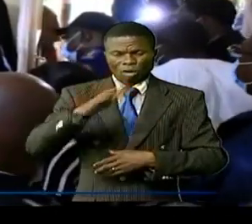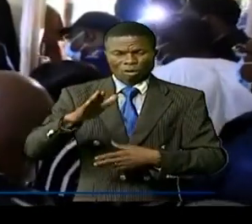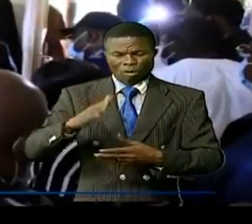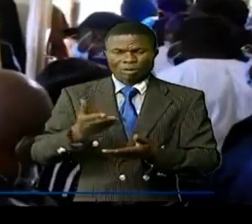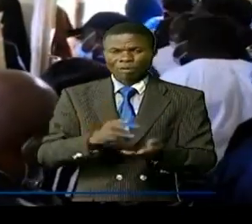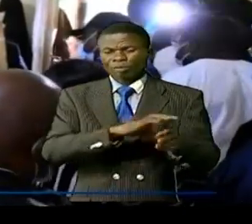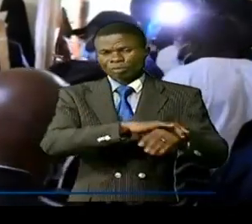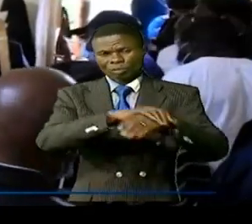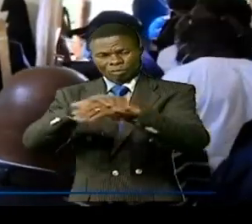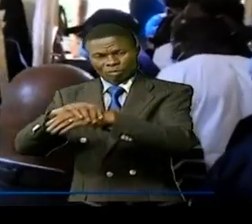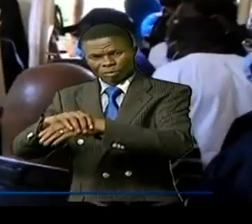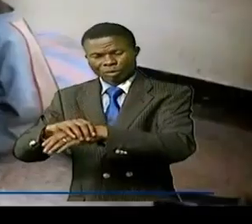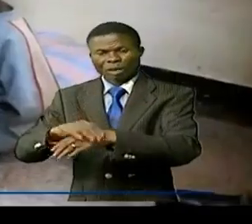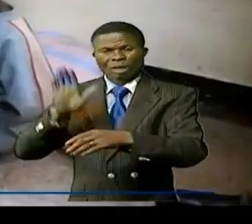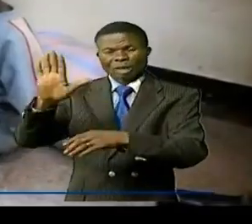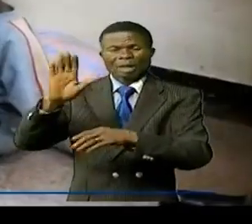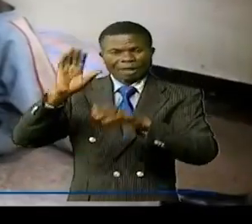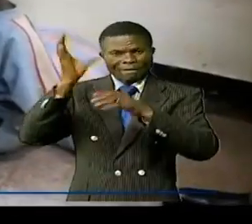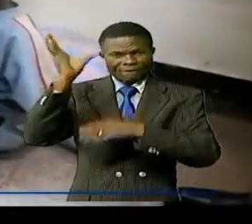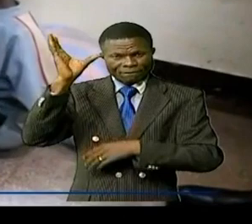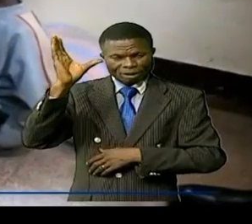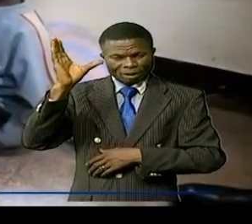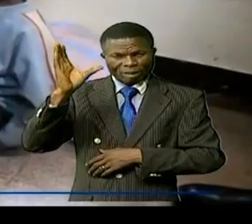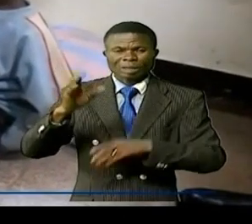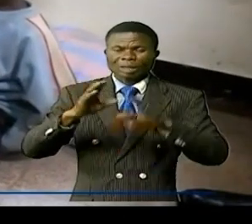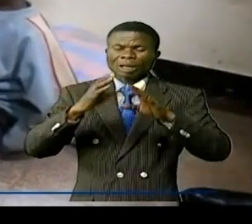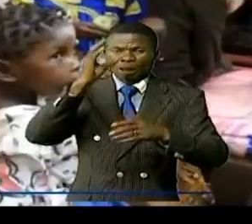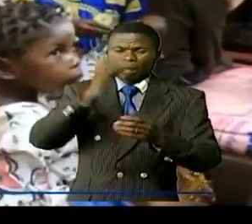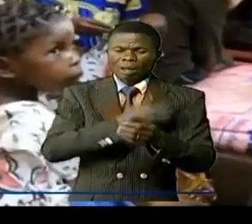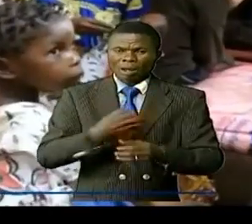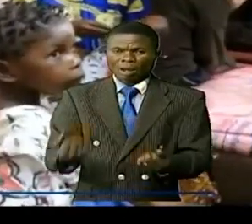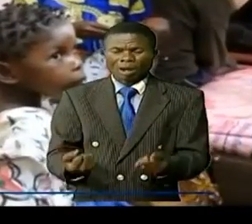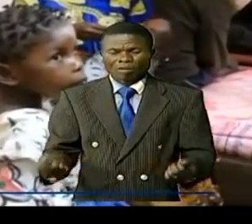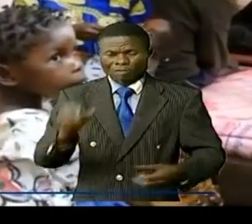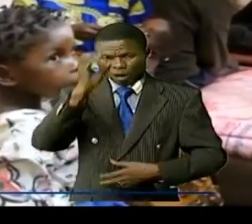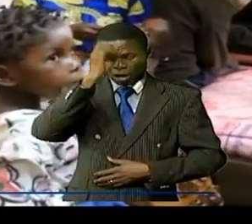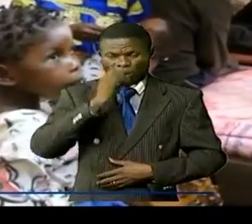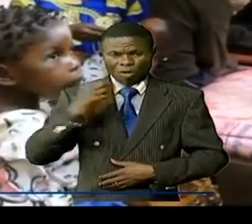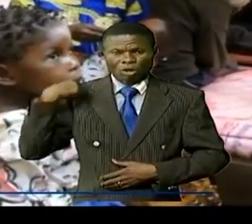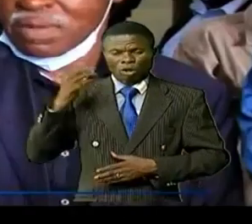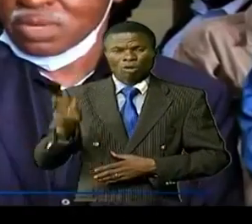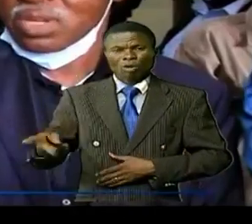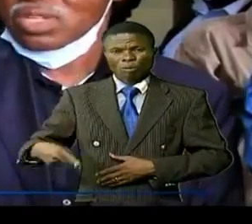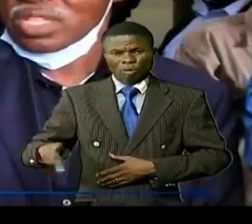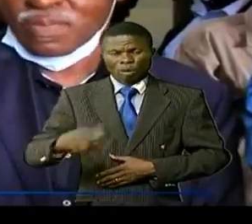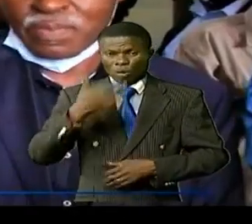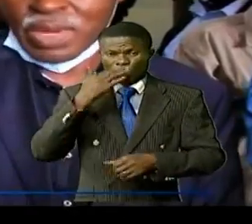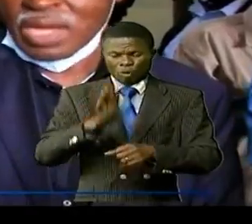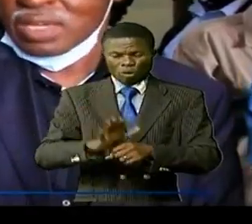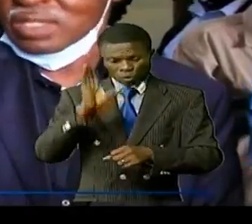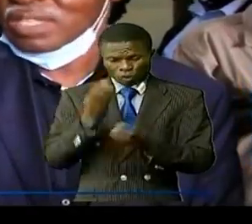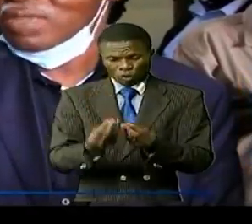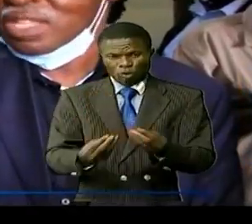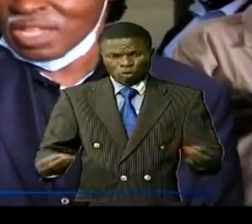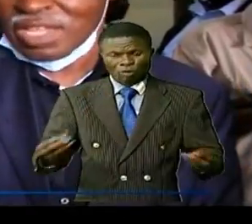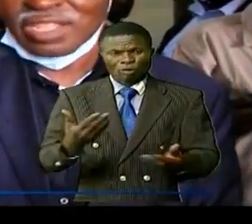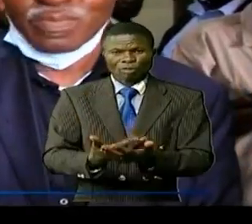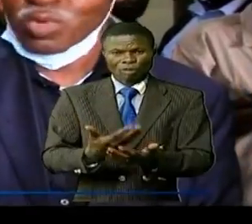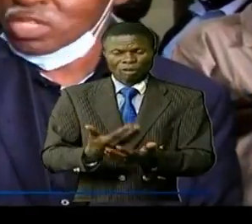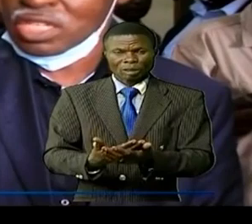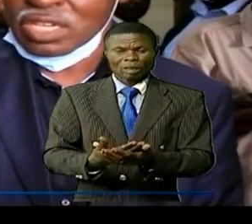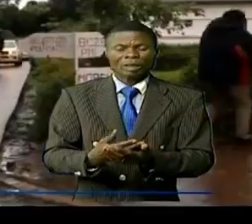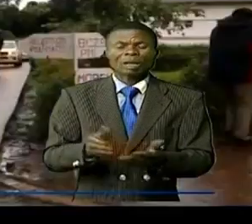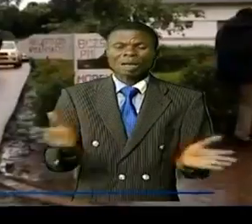déplacement vers les destinations de chacun. Et pour les orphelins, le gouvernement provincial promet de trouver une solution pour